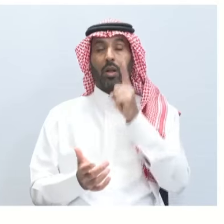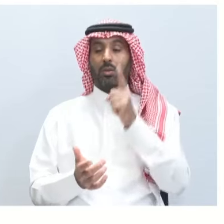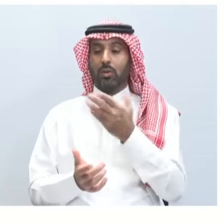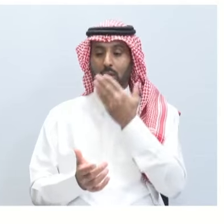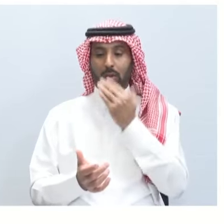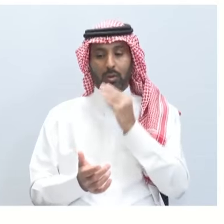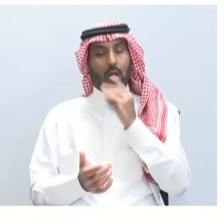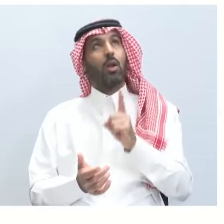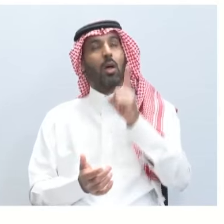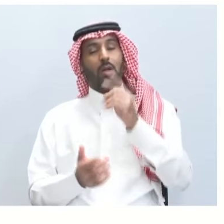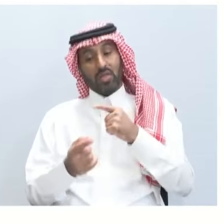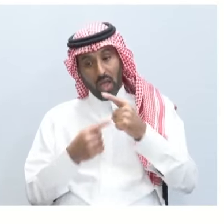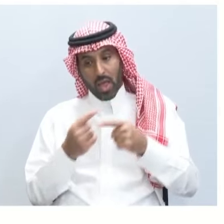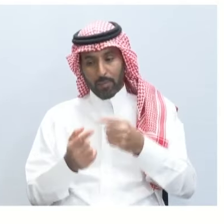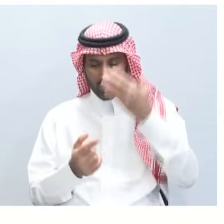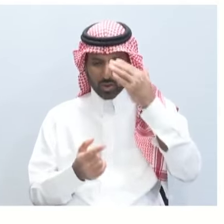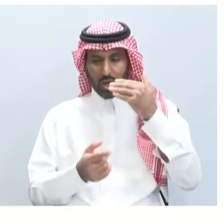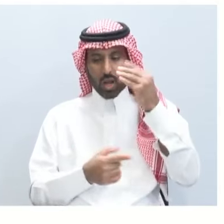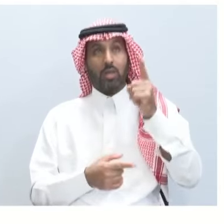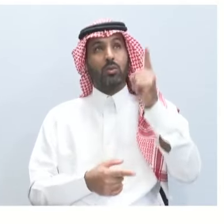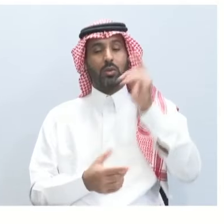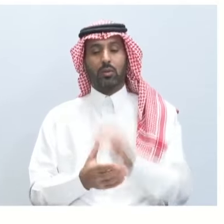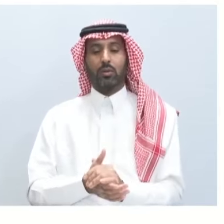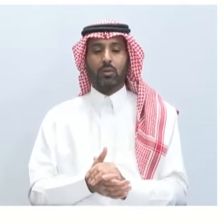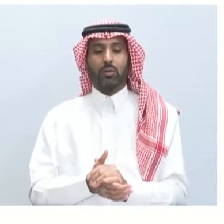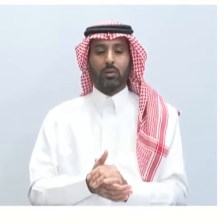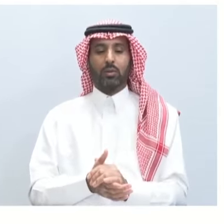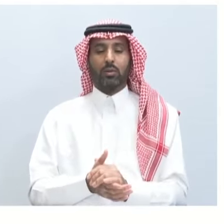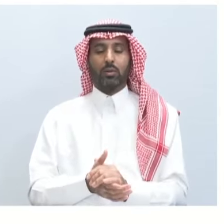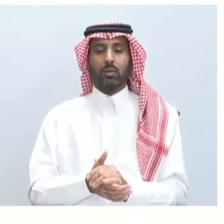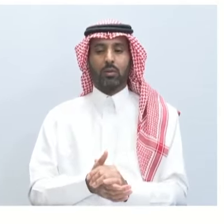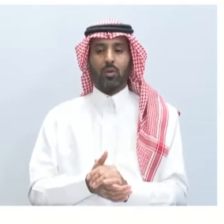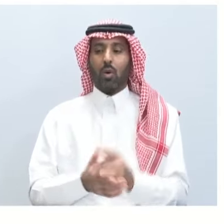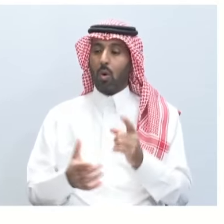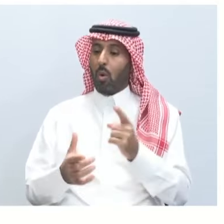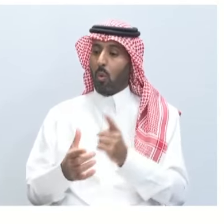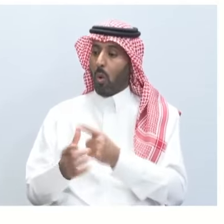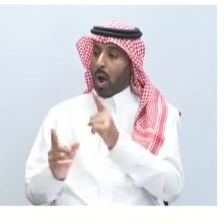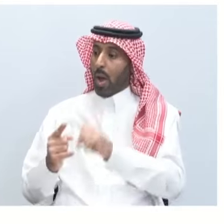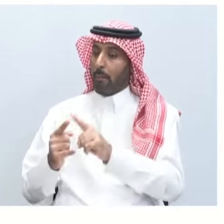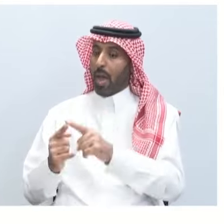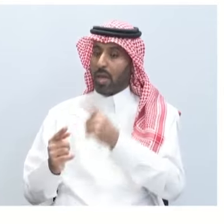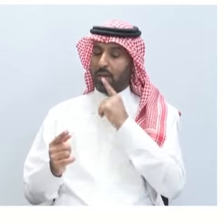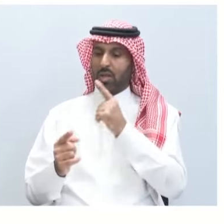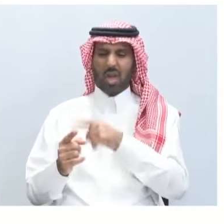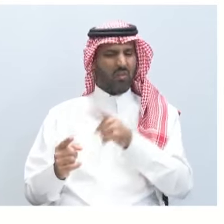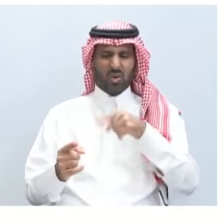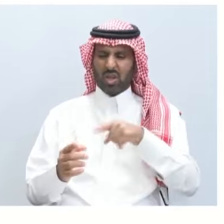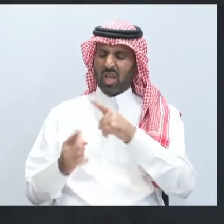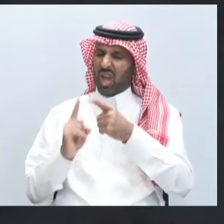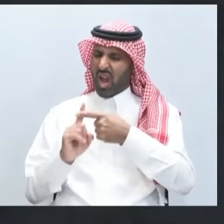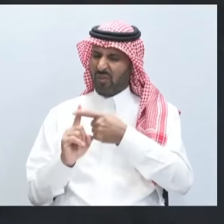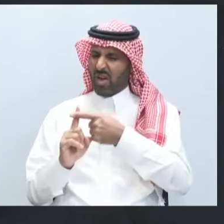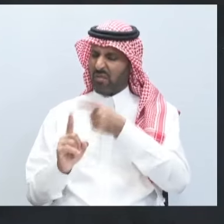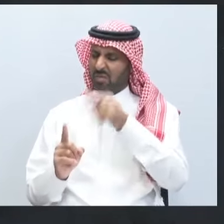وجل على ما انعم به علينا ثم جاءت الايه بعد ذلك ومن كفر من يكفر بهذا بهذه